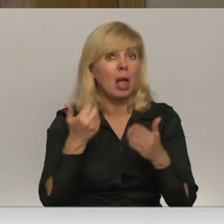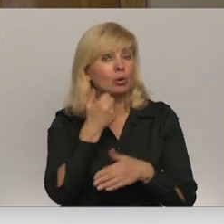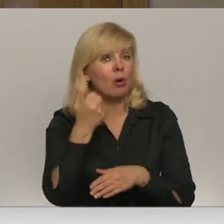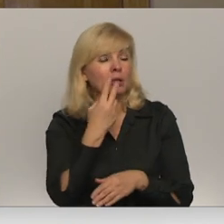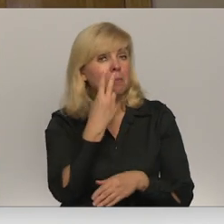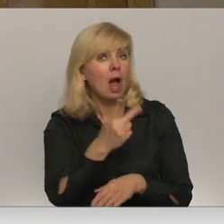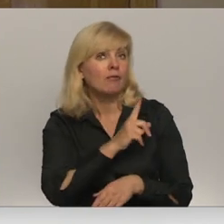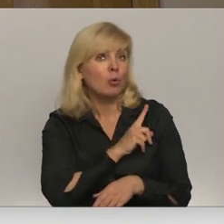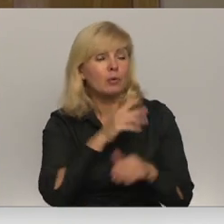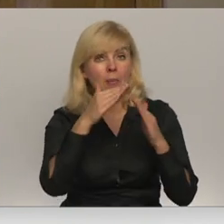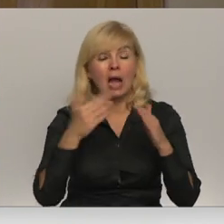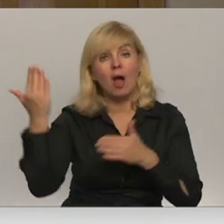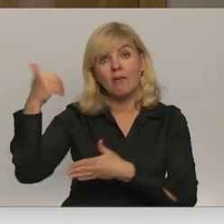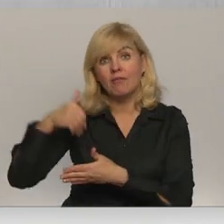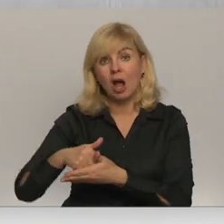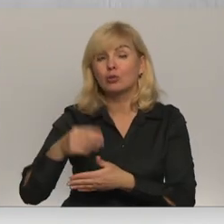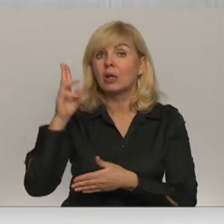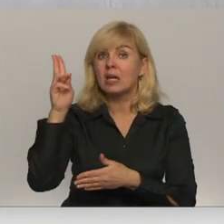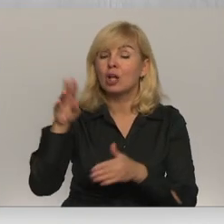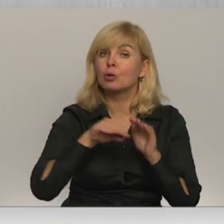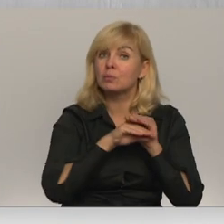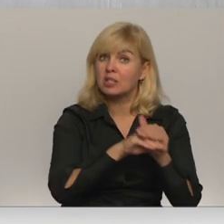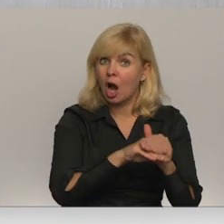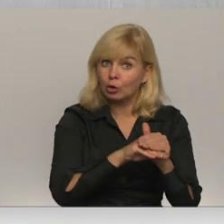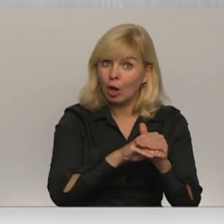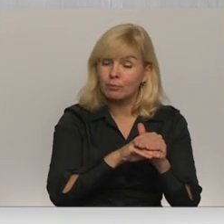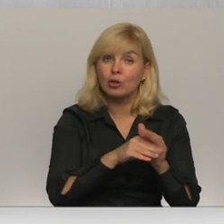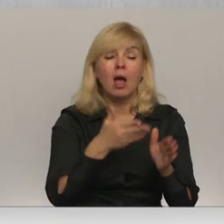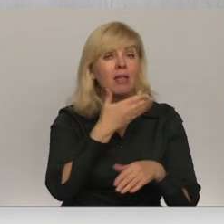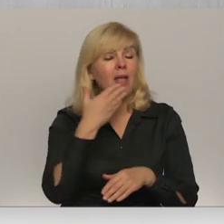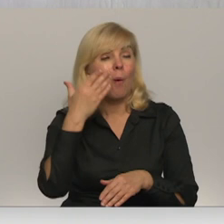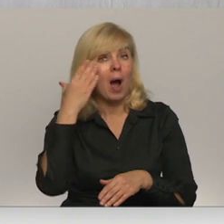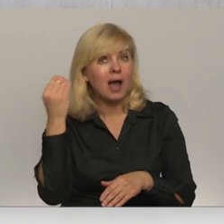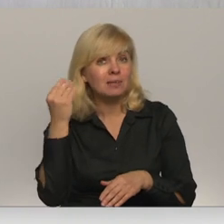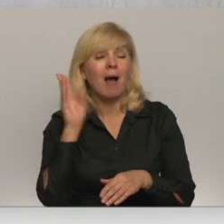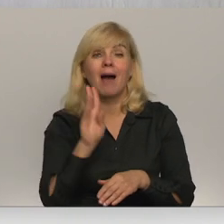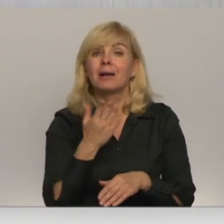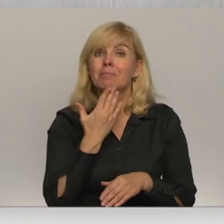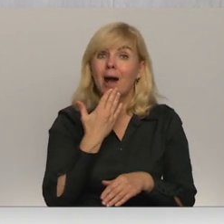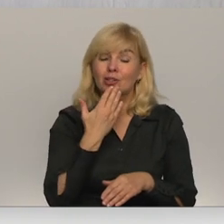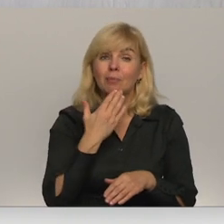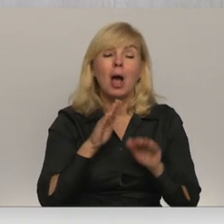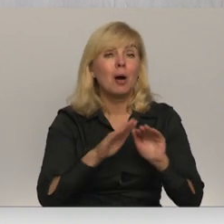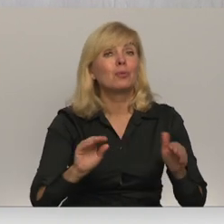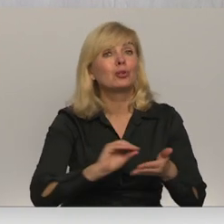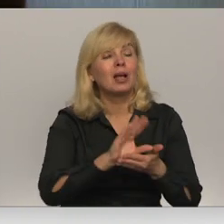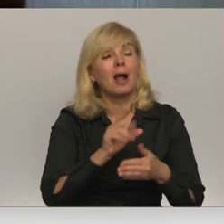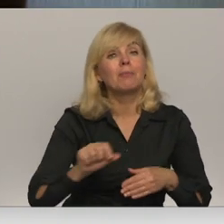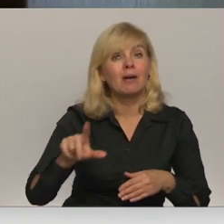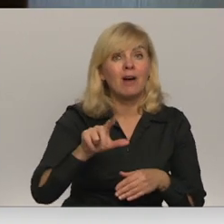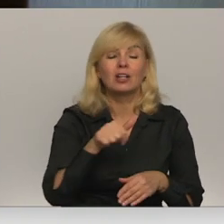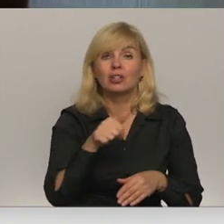uzmanību pievērst ēkas vēsturisko liecību saglabāšanai, tomēr netiekot aizmirsts arī pasakas. Muzeja krājumā esot vairāk